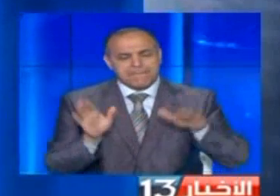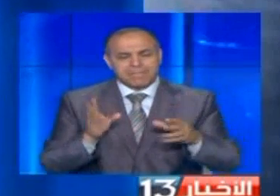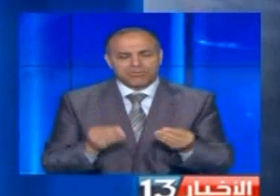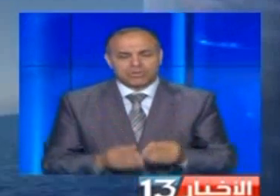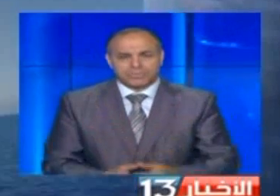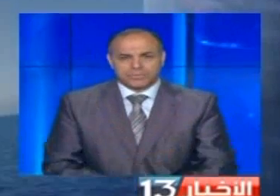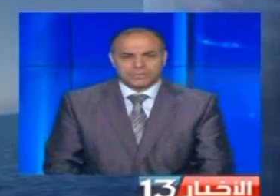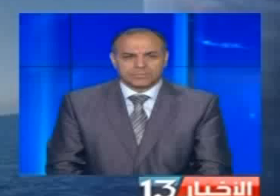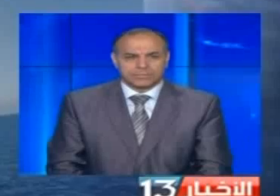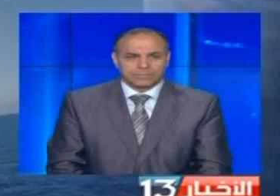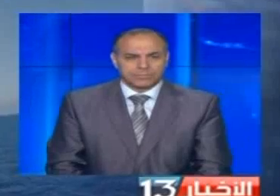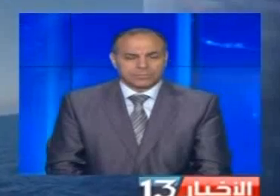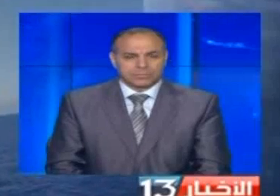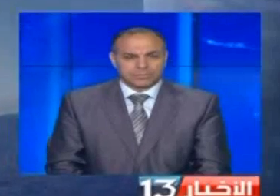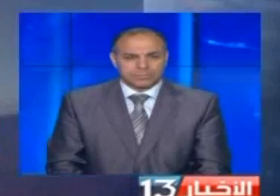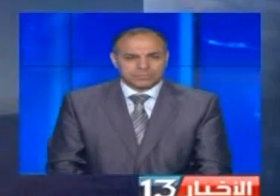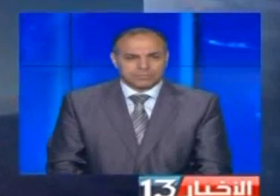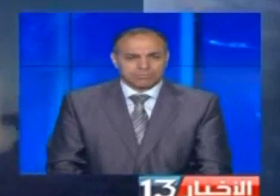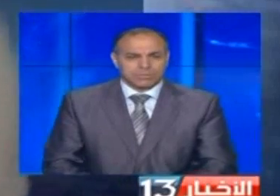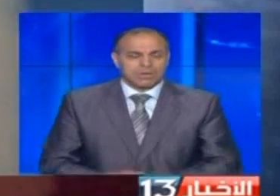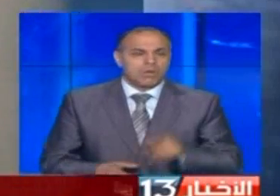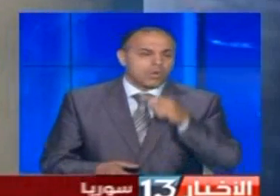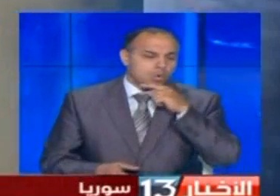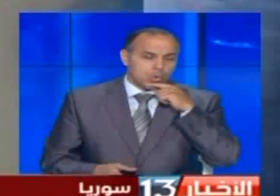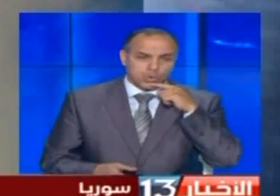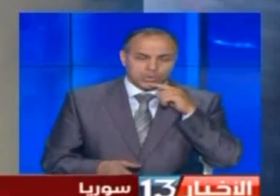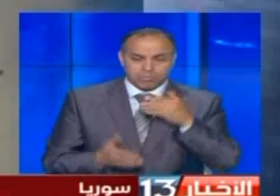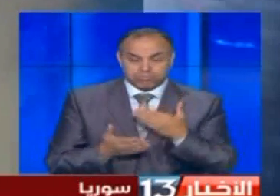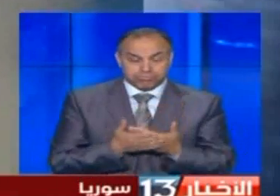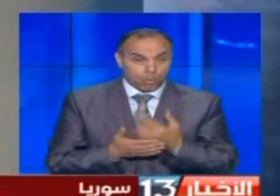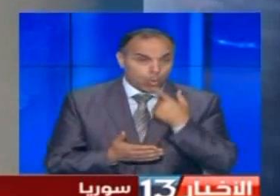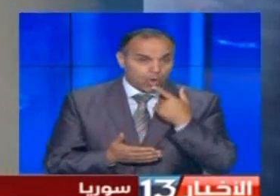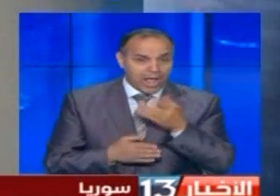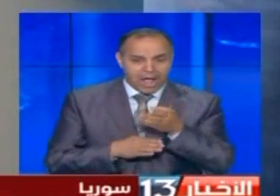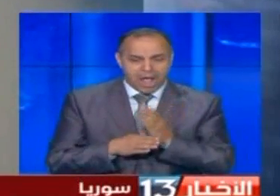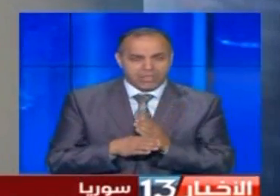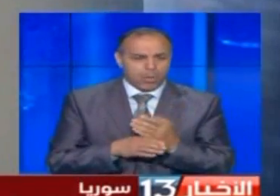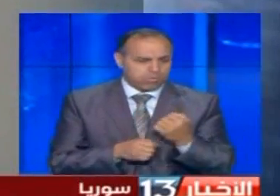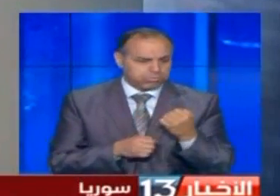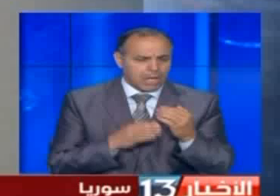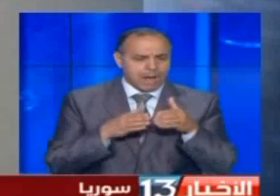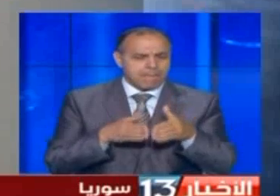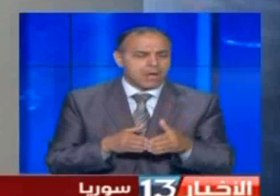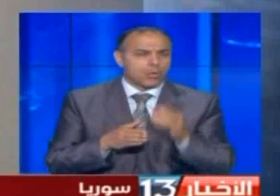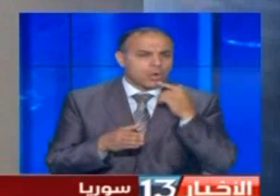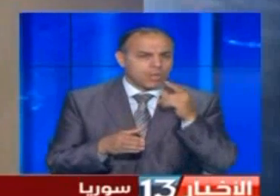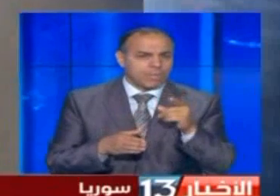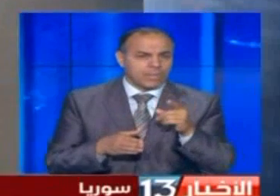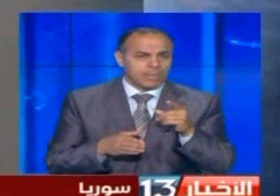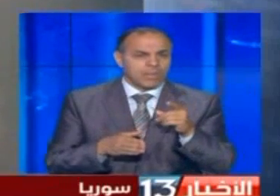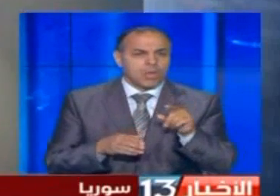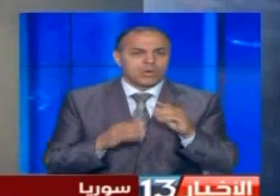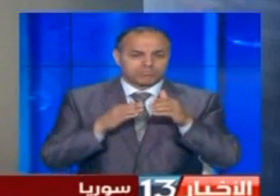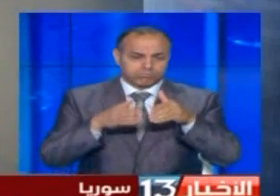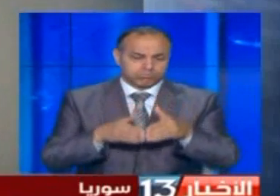الإرهابي. في تحرك وصفته روسيا بالدليل القاطع على استعدادها وقدرتها البحرية العالية، أمطرت